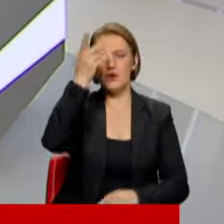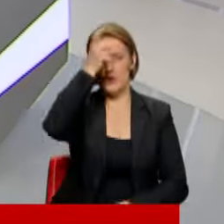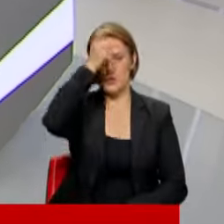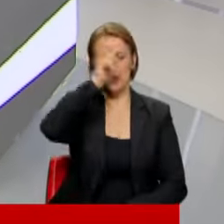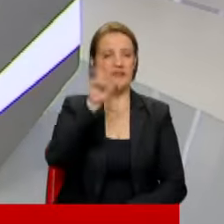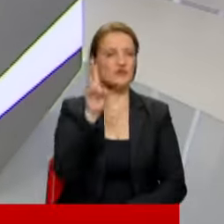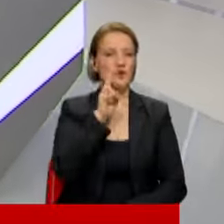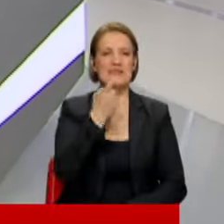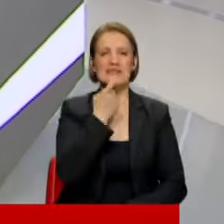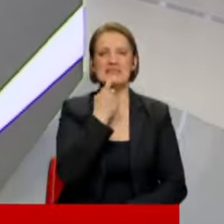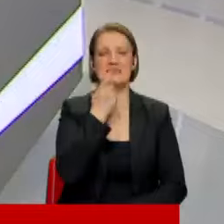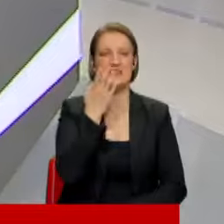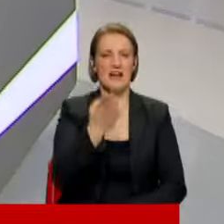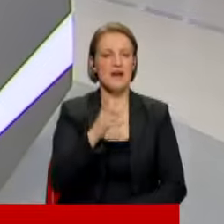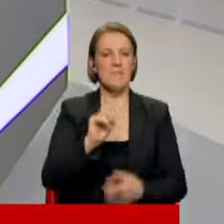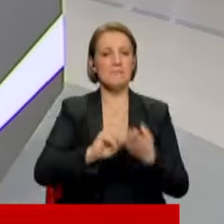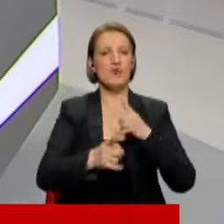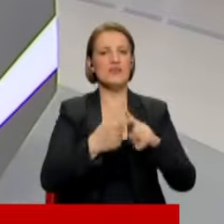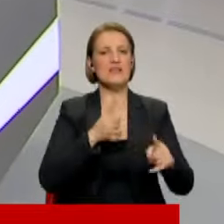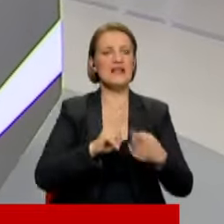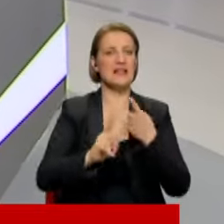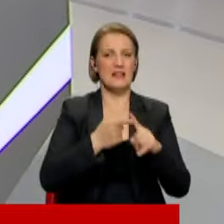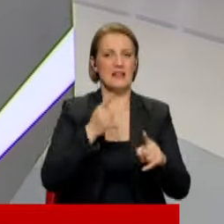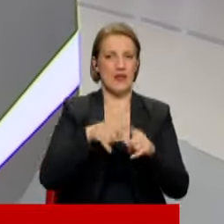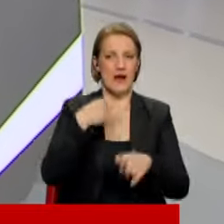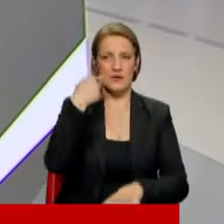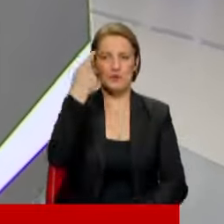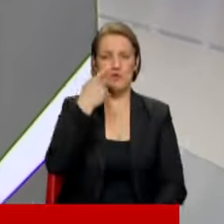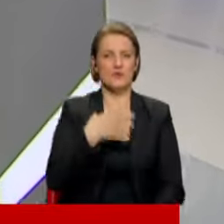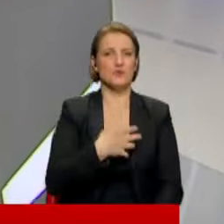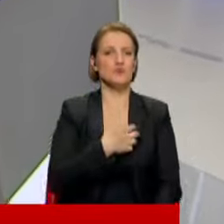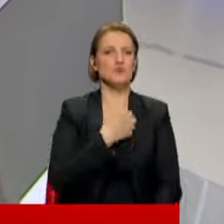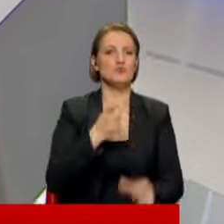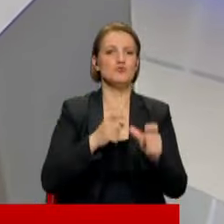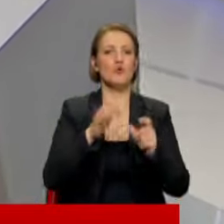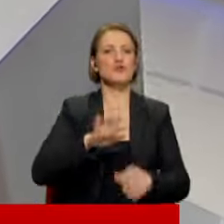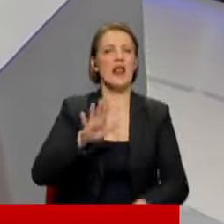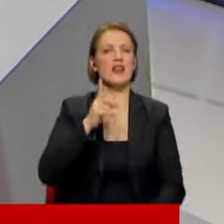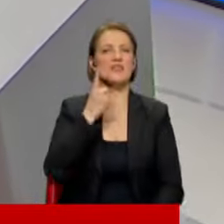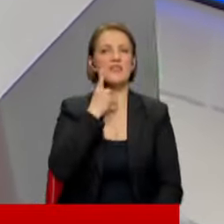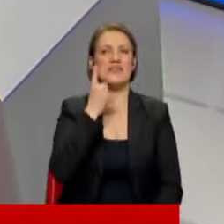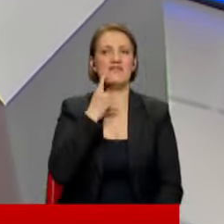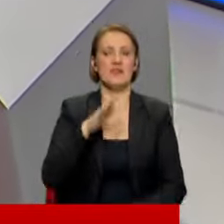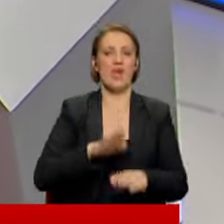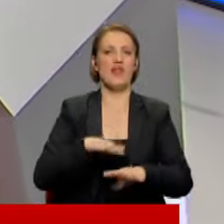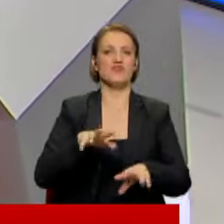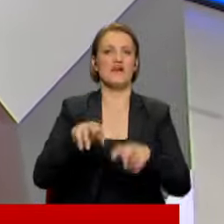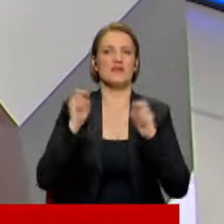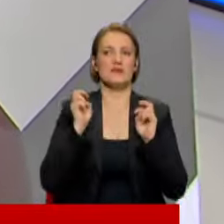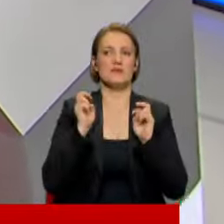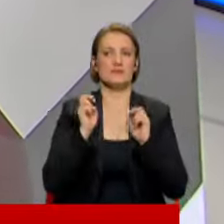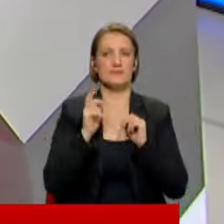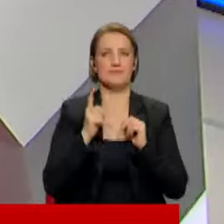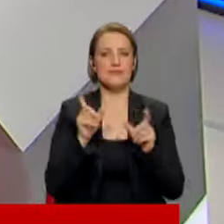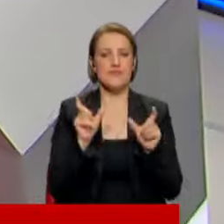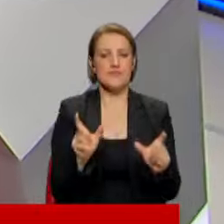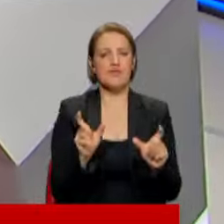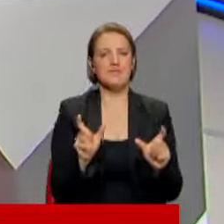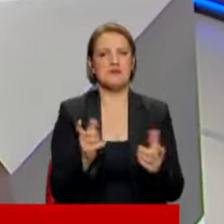yıllarda neoliberal politikaların etkisiyle maalesef sosyal devletten el çekti palyatif bir takım